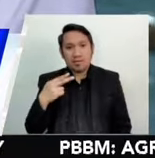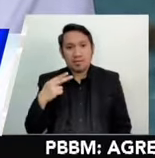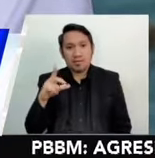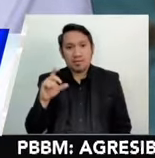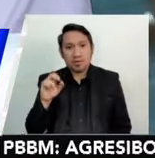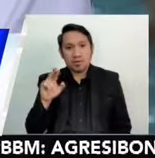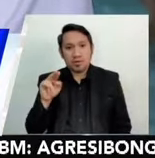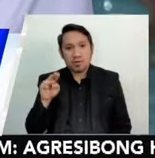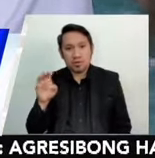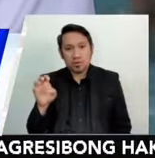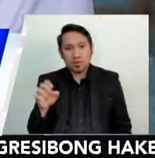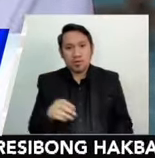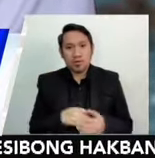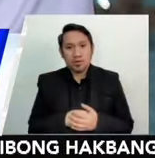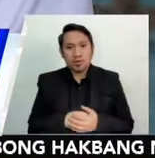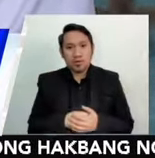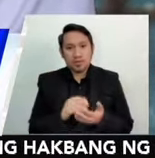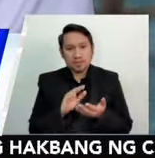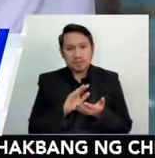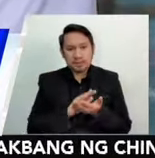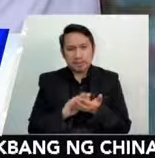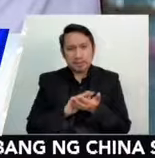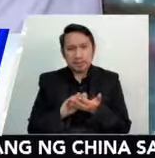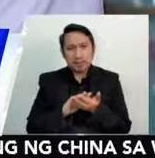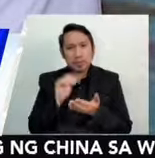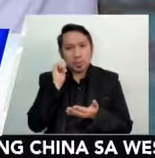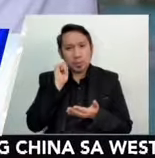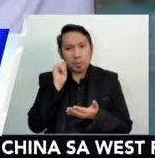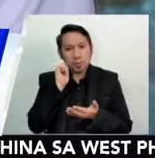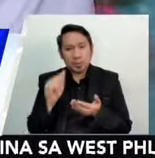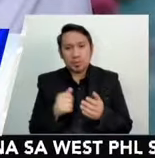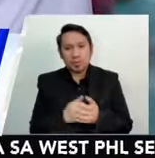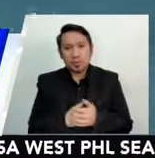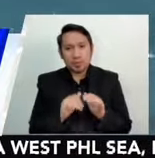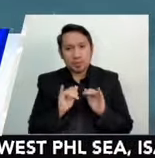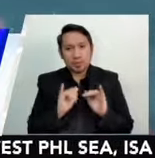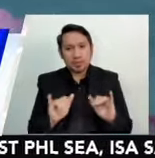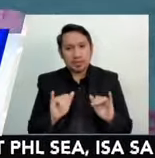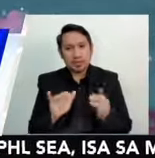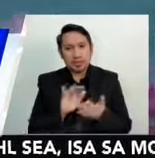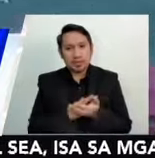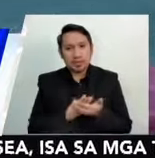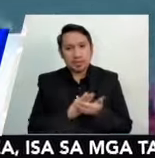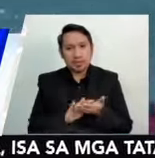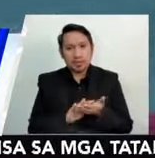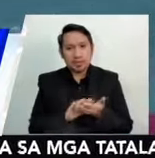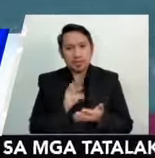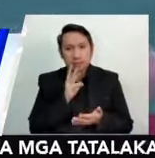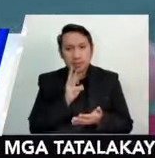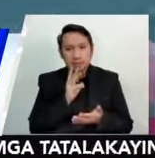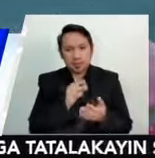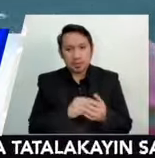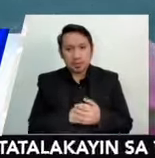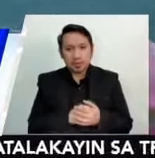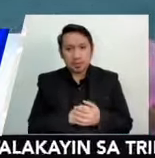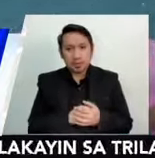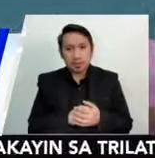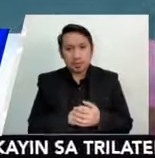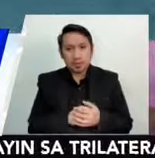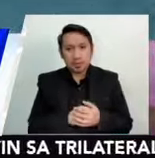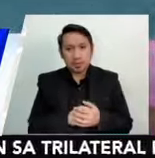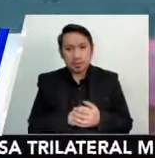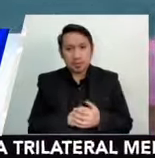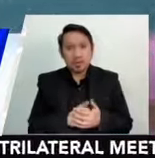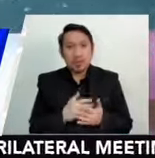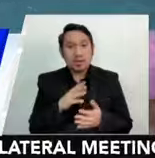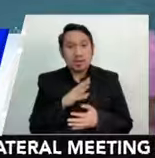binabakyum po. So araw-araw po siyang nililinis para ma-maintain po yung cleanliness ng tubig. At para makatiyak, bagro nila